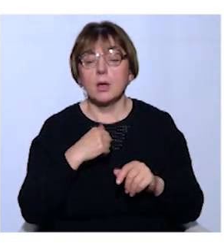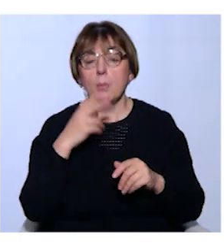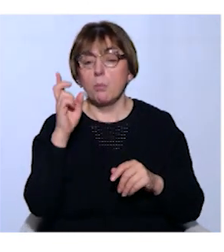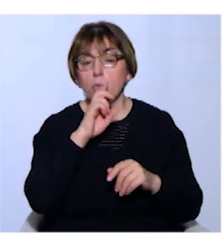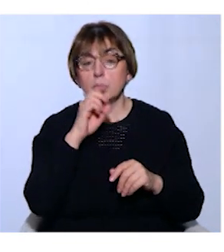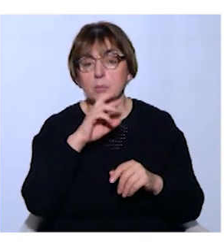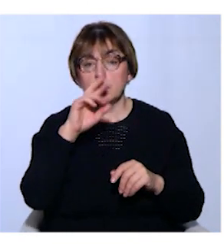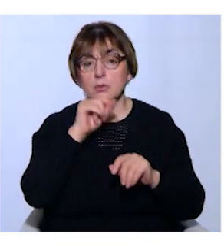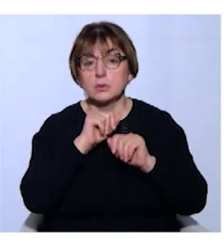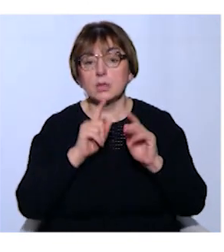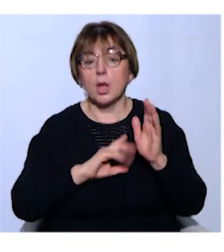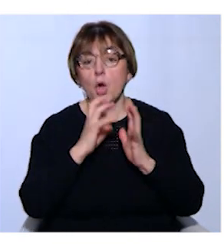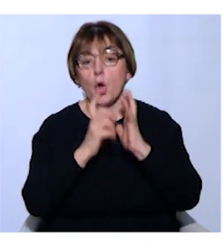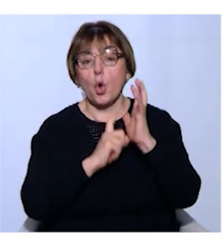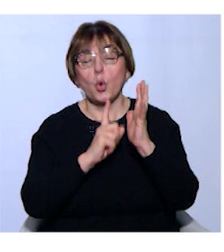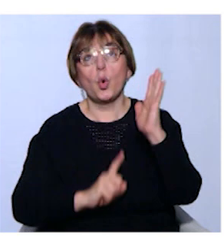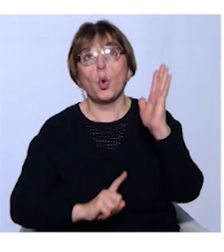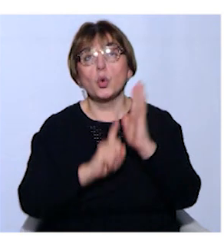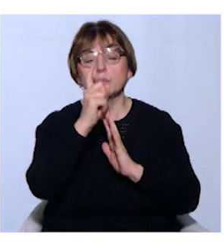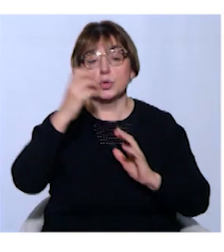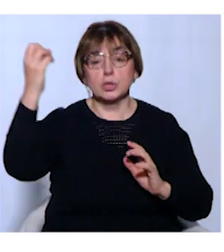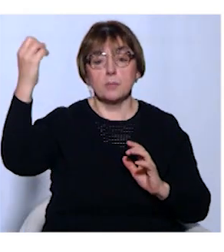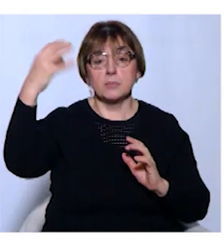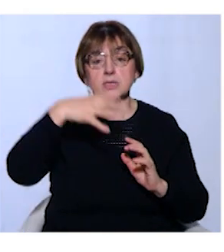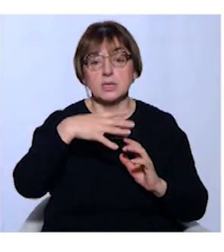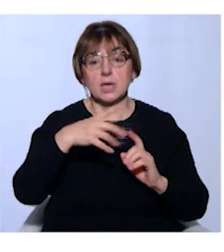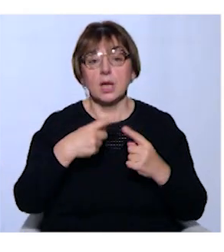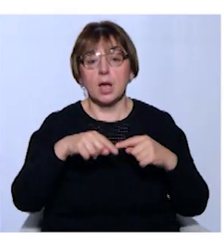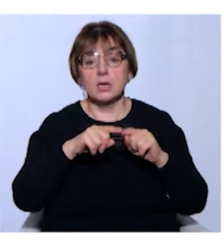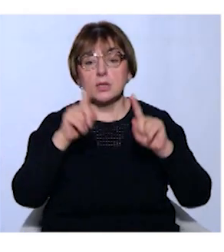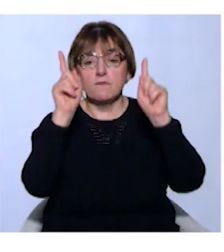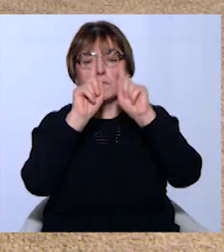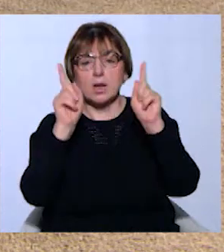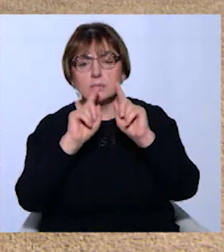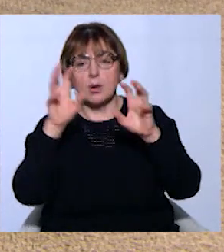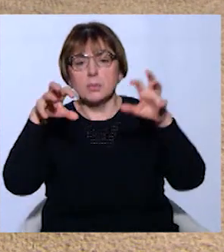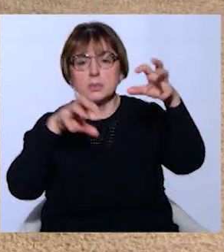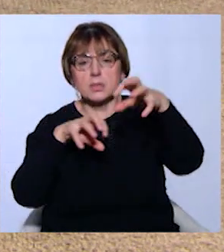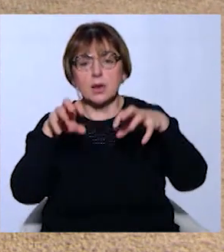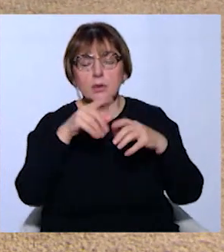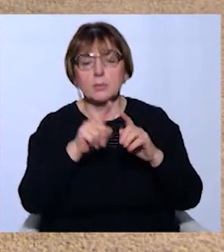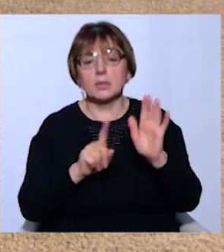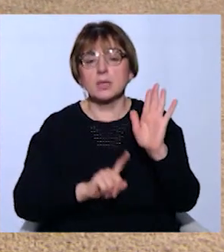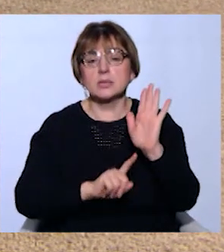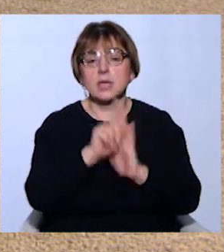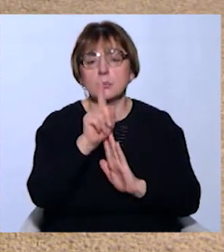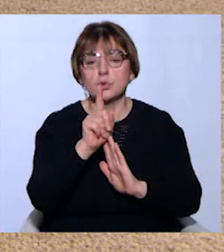მაგალითად კოსმოსი, მზე, ციური სხეულები და მათგან